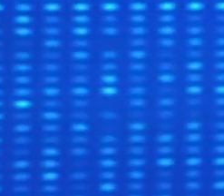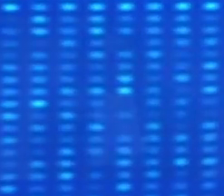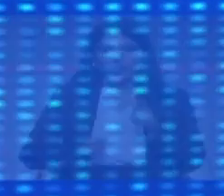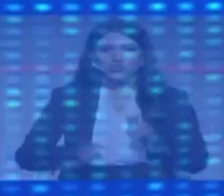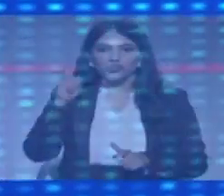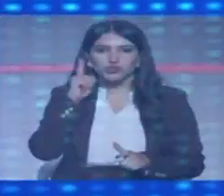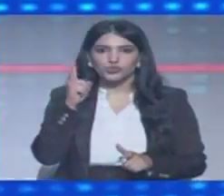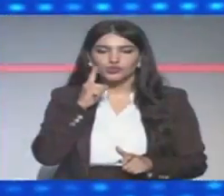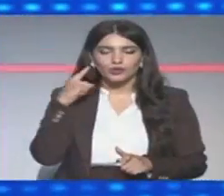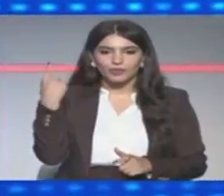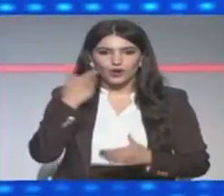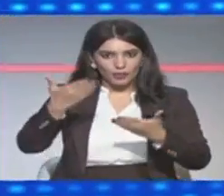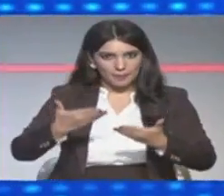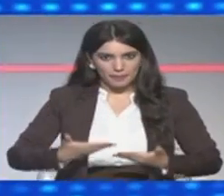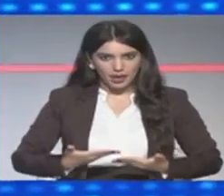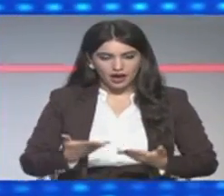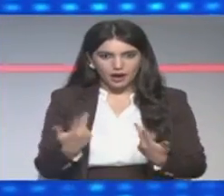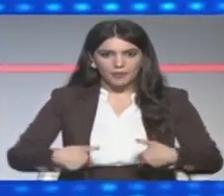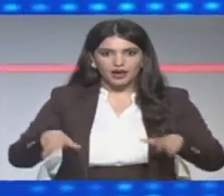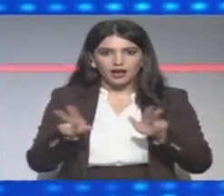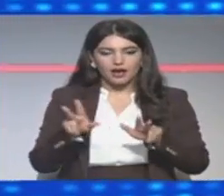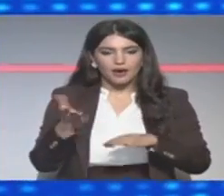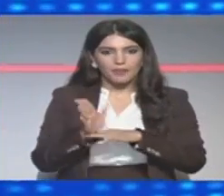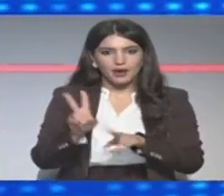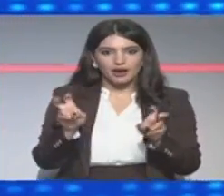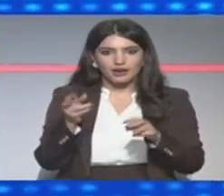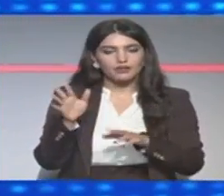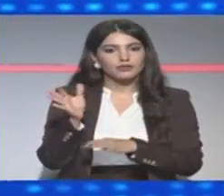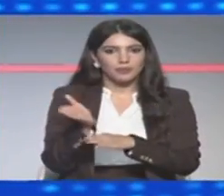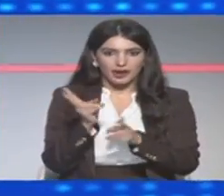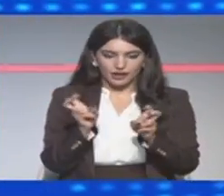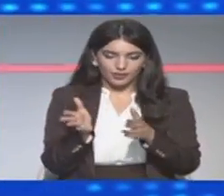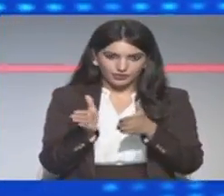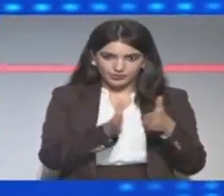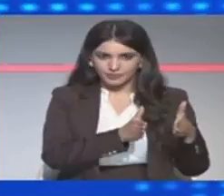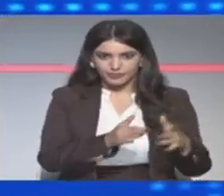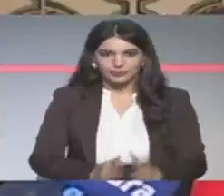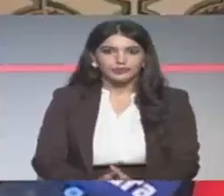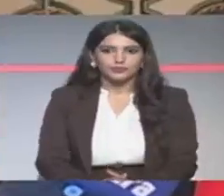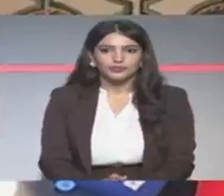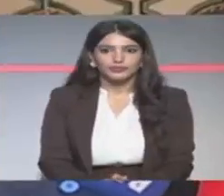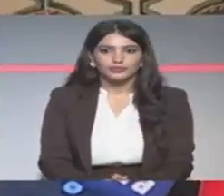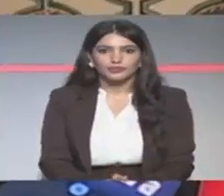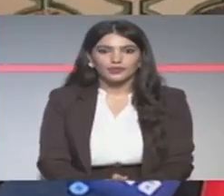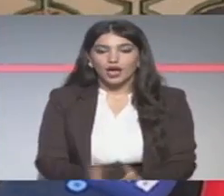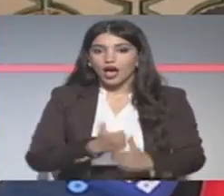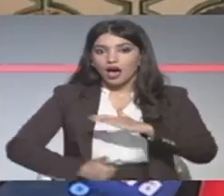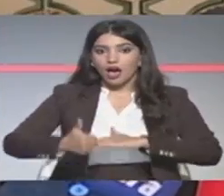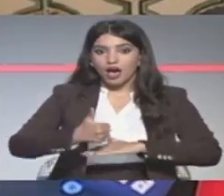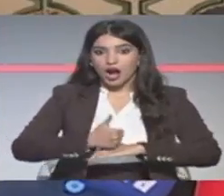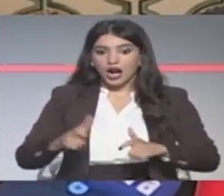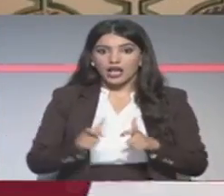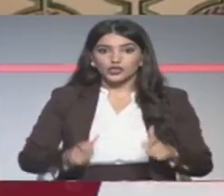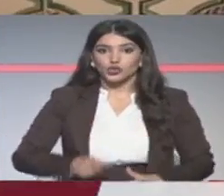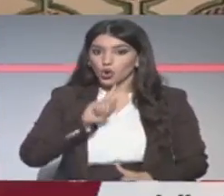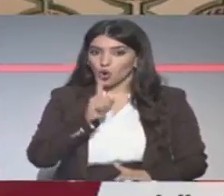مشاهدينا الكرام، السلام عليكم وأهلا بكم إلى نشرة ثامنة للأخبار ونستهلها بالعناوين. رئيس الحكومة